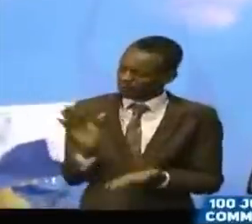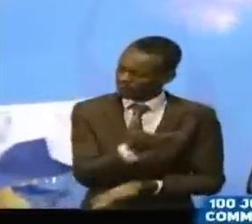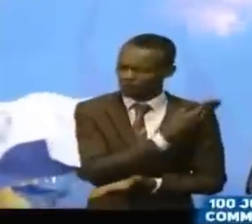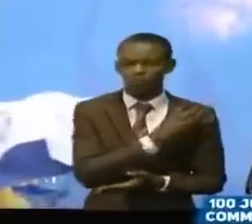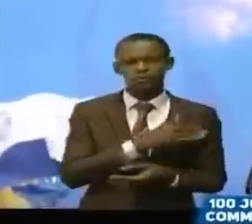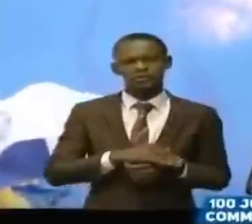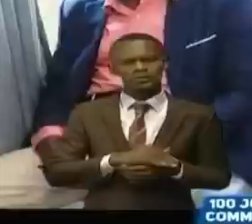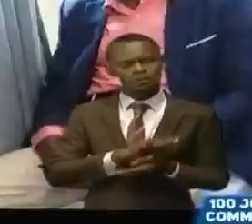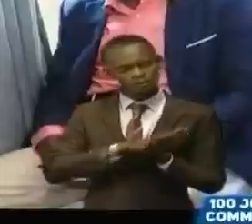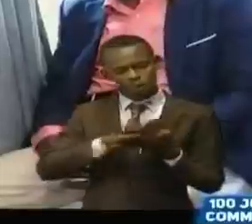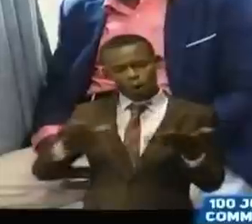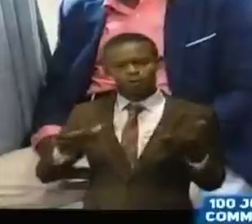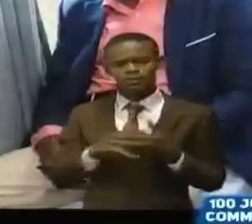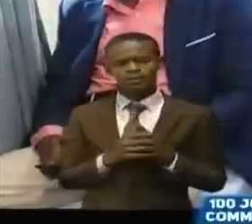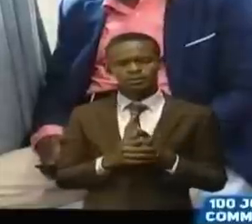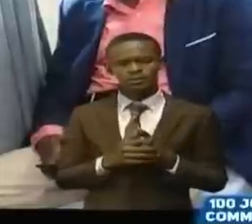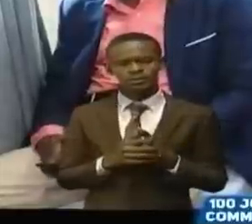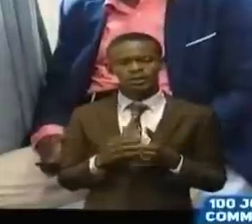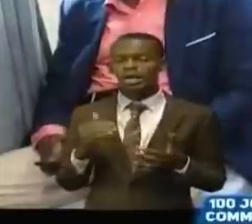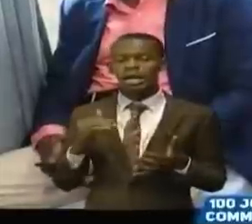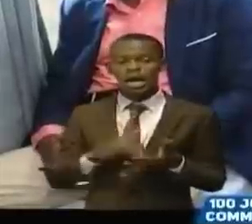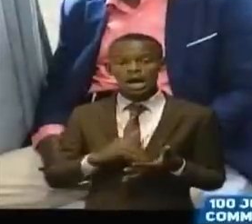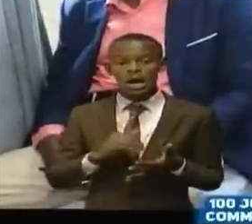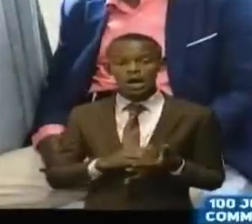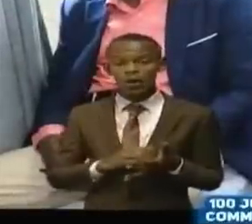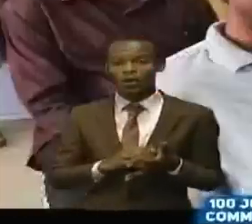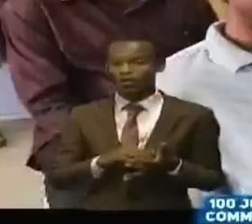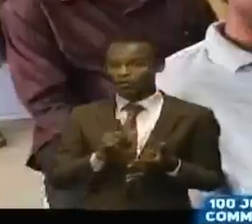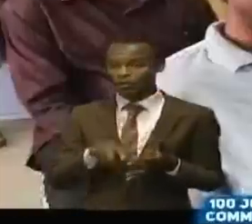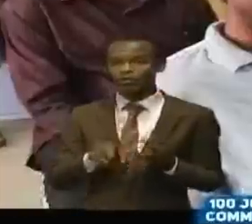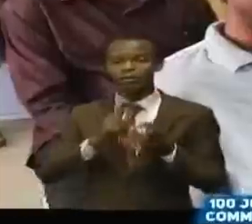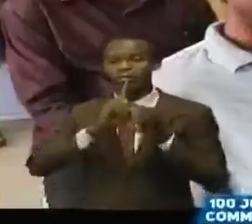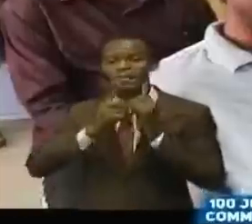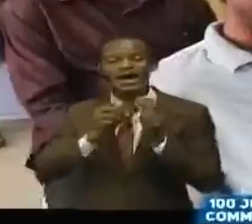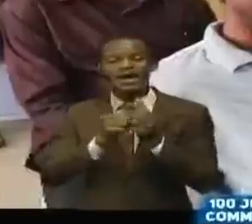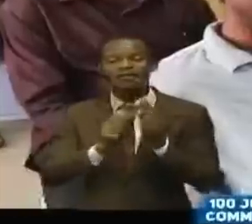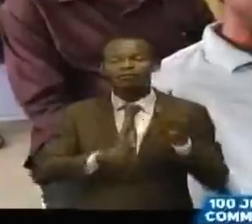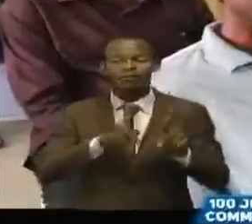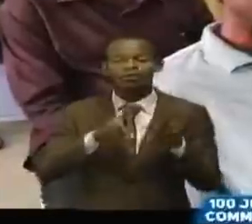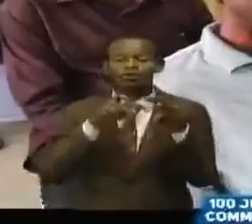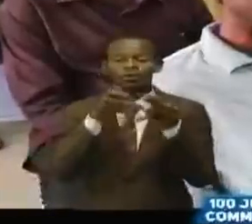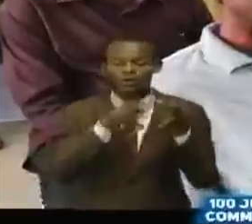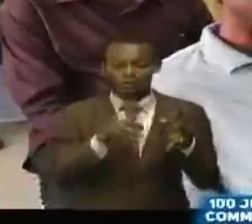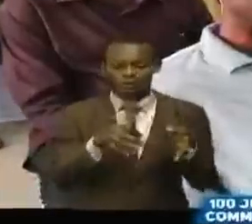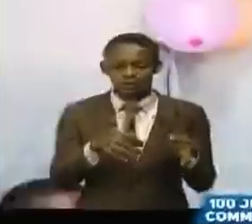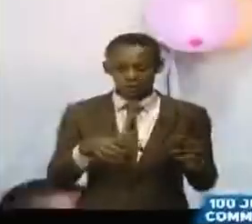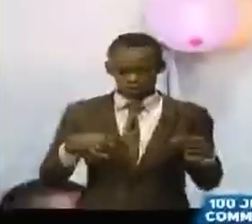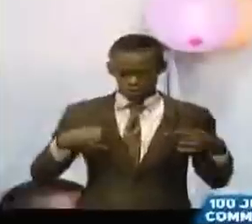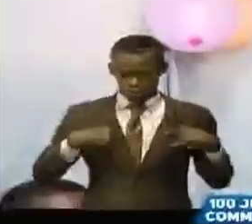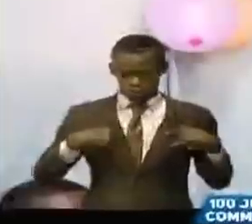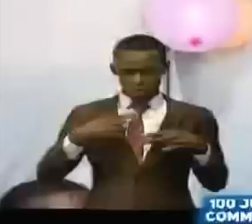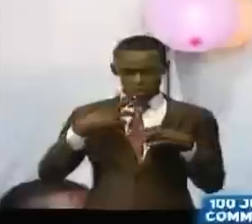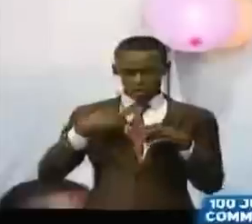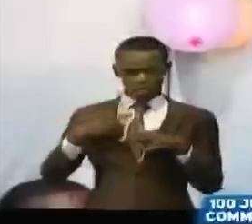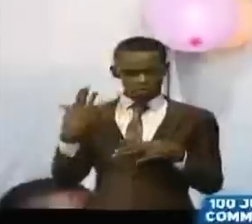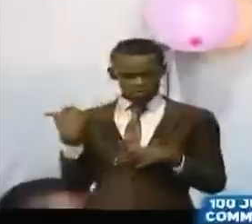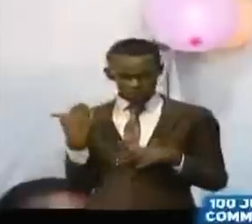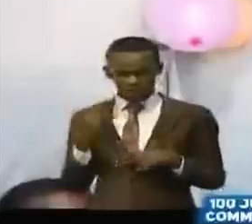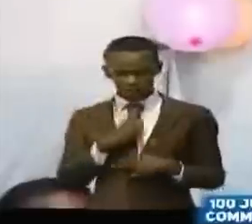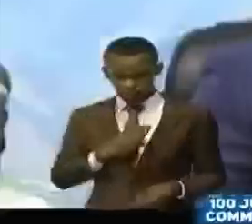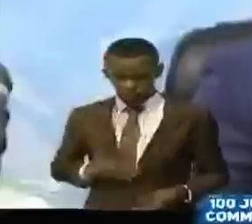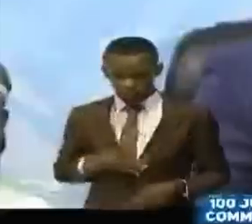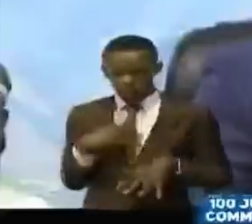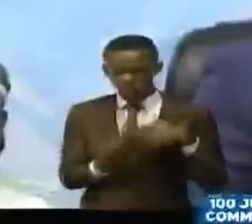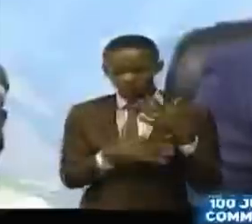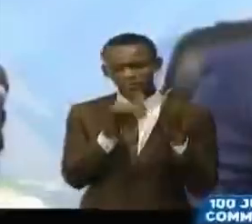de la redevabilité son cheval de bataille face aux agents de sa municipalité et les chevaliers